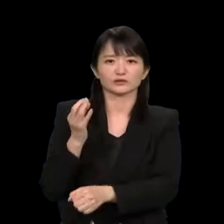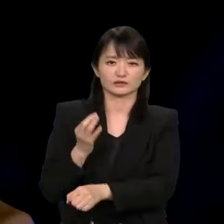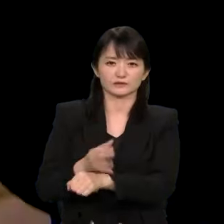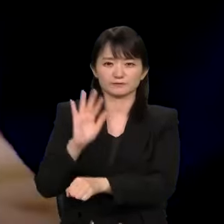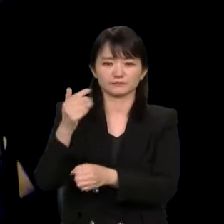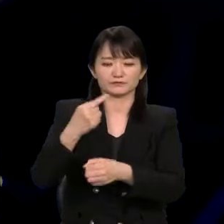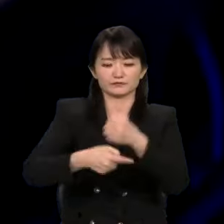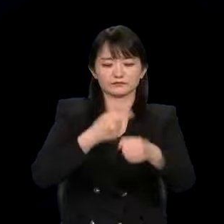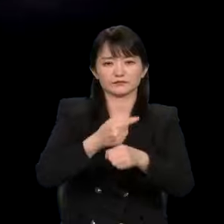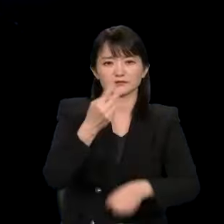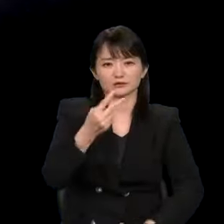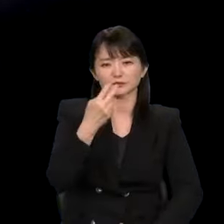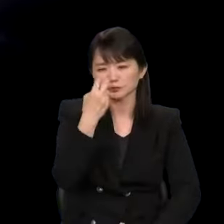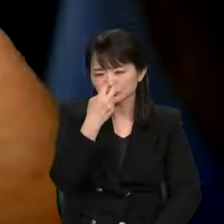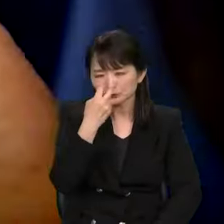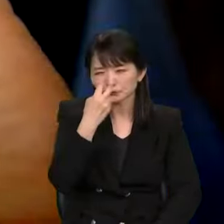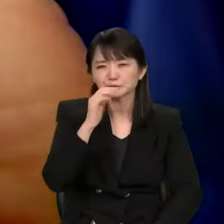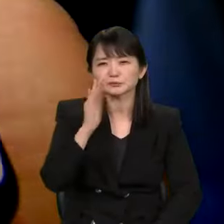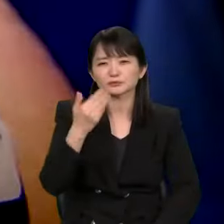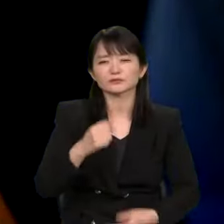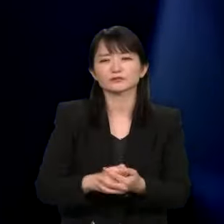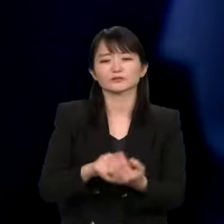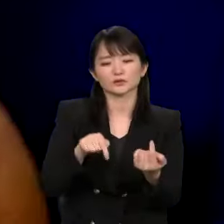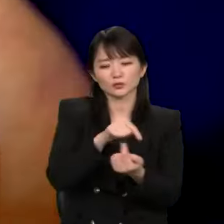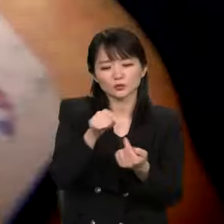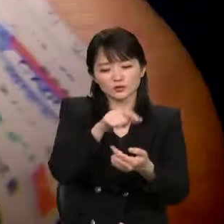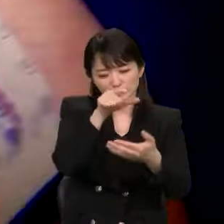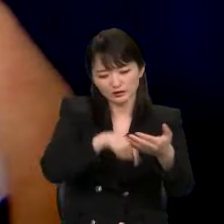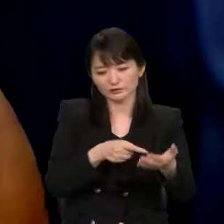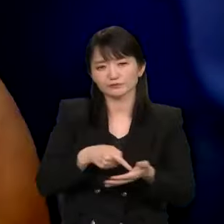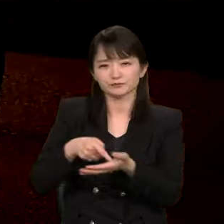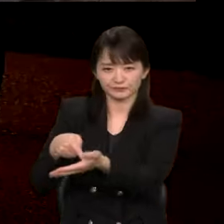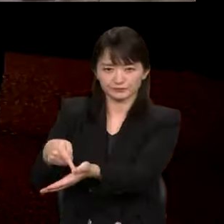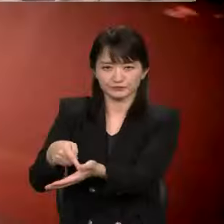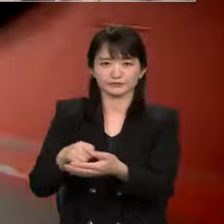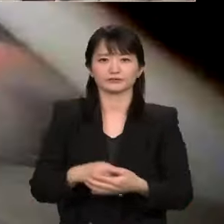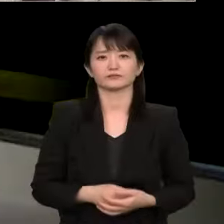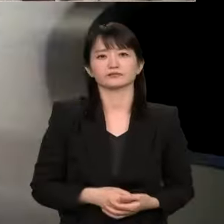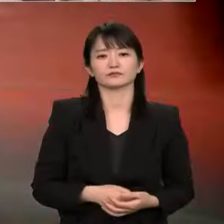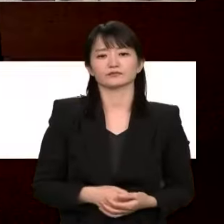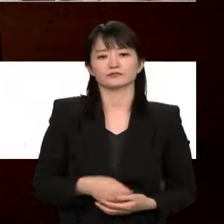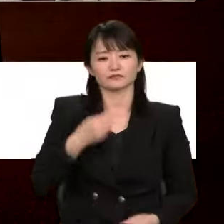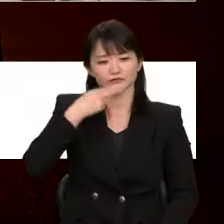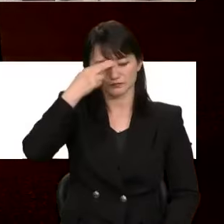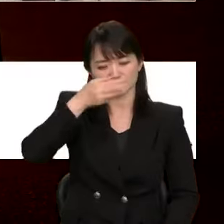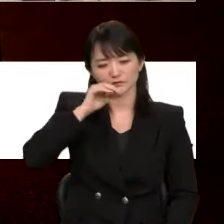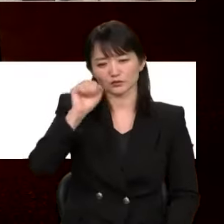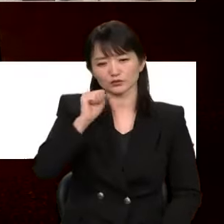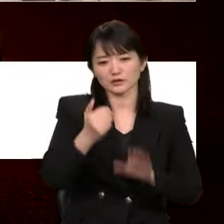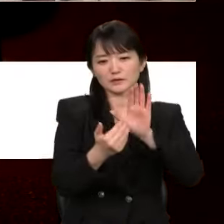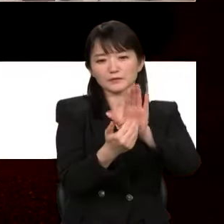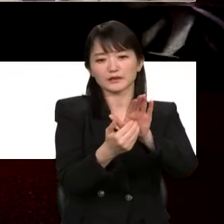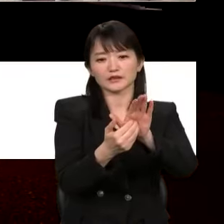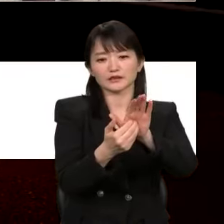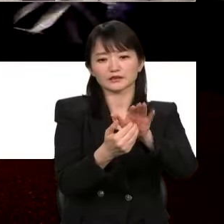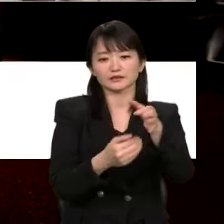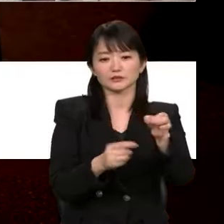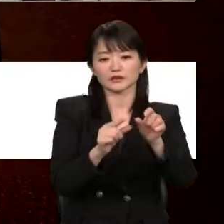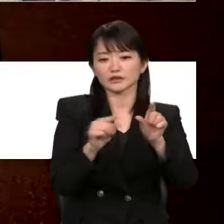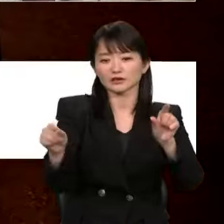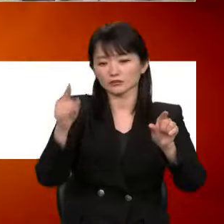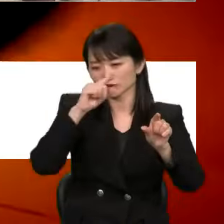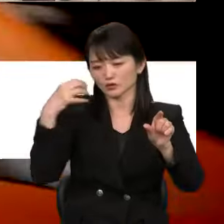1년에 두 번씩 점검도 받고 운행 기록 등도 제출해야 합니다. 음주운전 방지 장치 설치를 위한 비용의 일부를